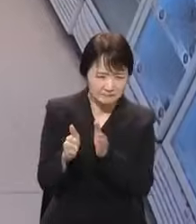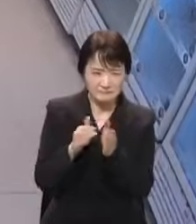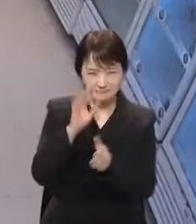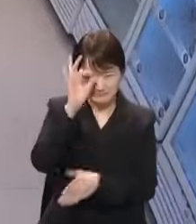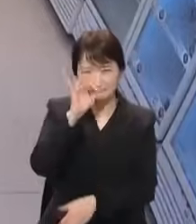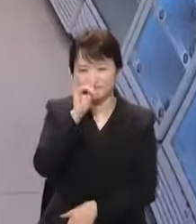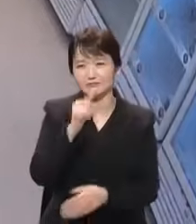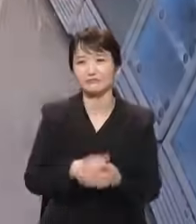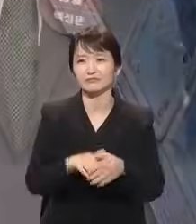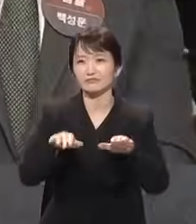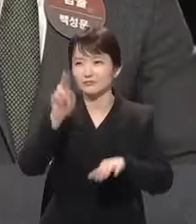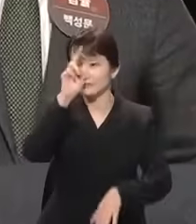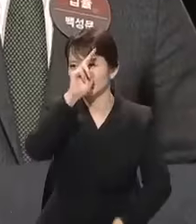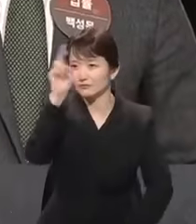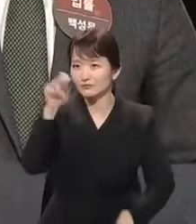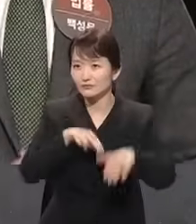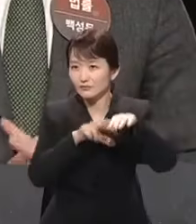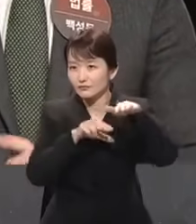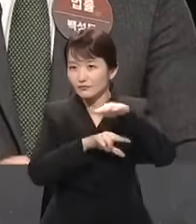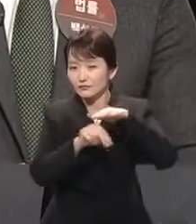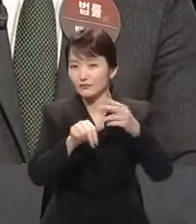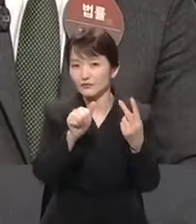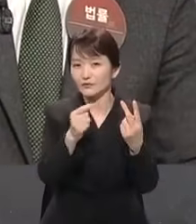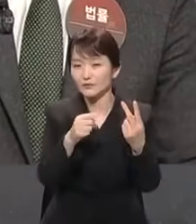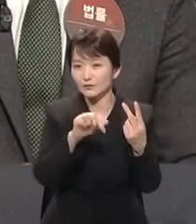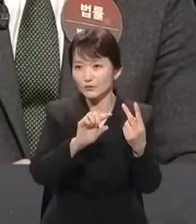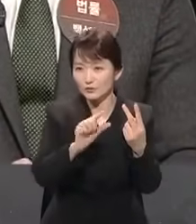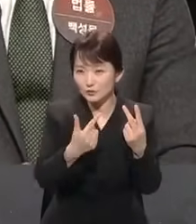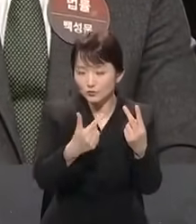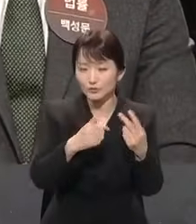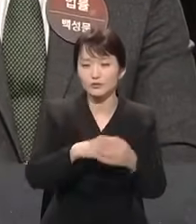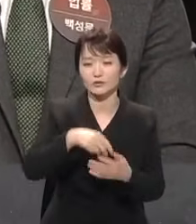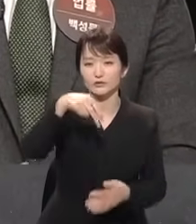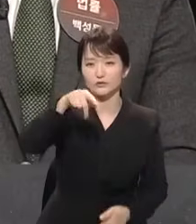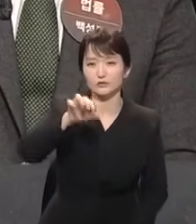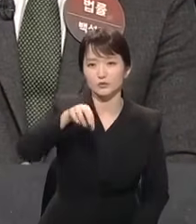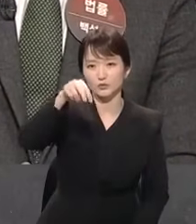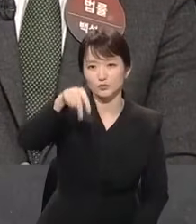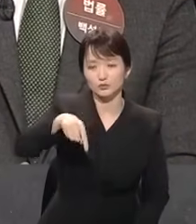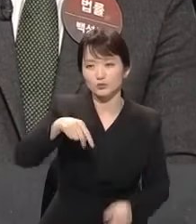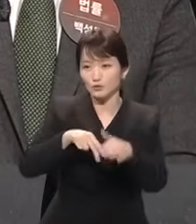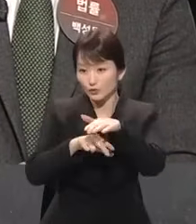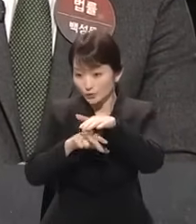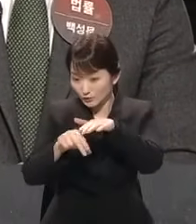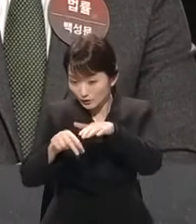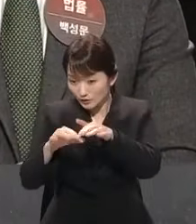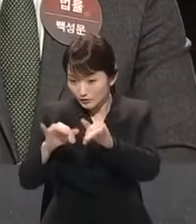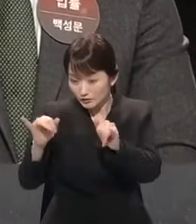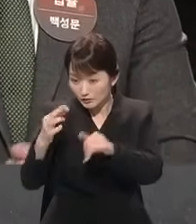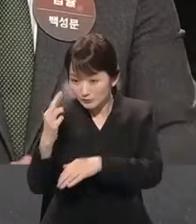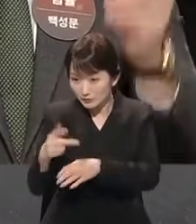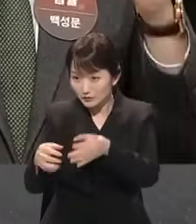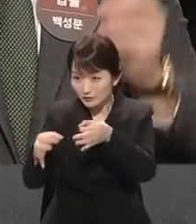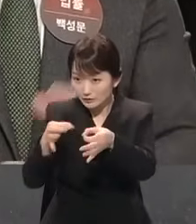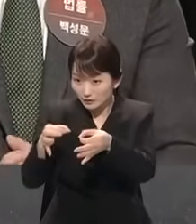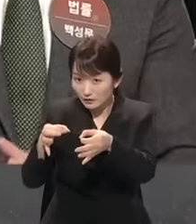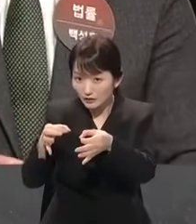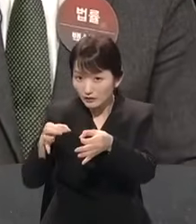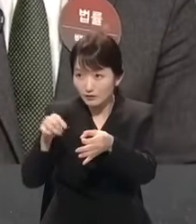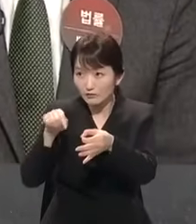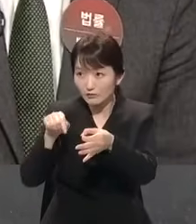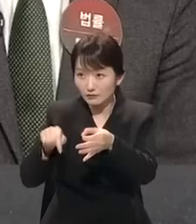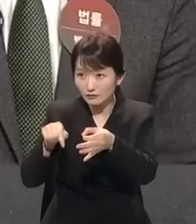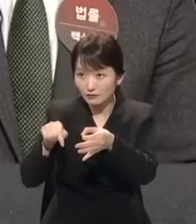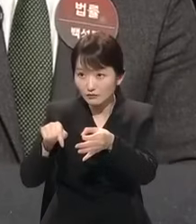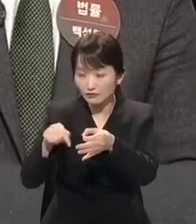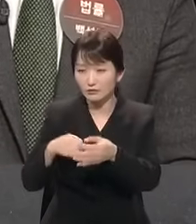있는데요. 오늘 오후 저 지하철 2호선 성수역 안에 있는 무인 과일 가게 판매점에서 발생한 절도 사건입니다. 저도 성수역 많이 가서 저게